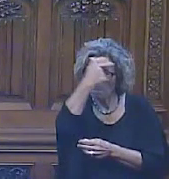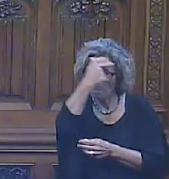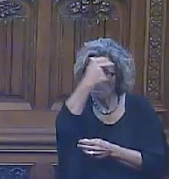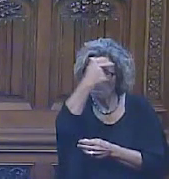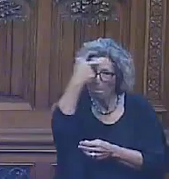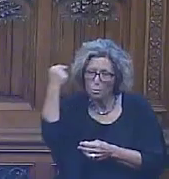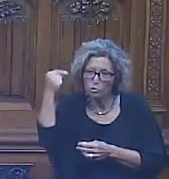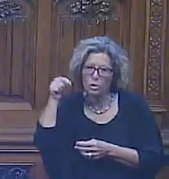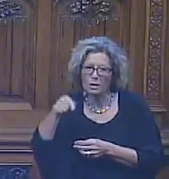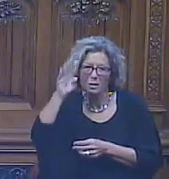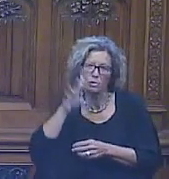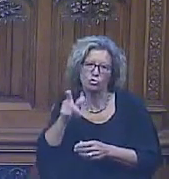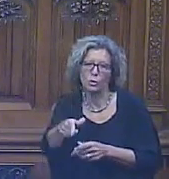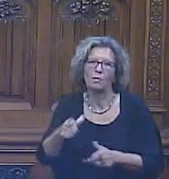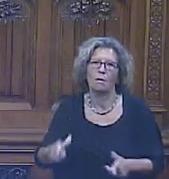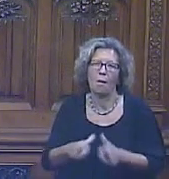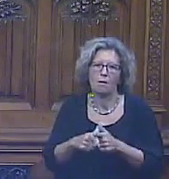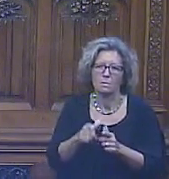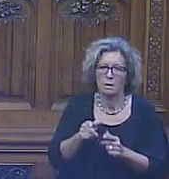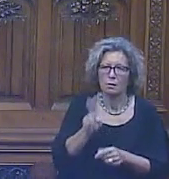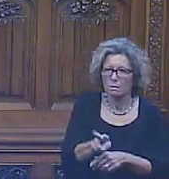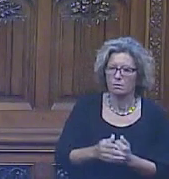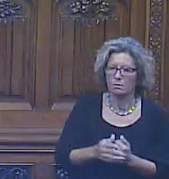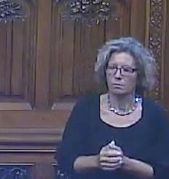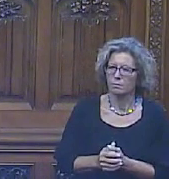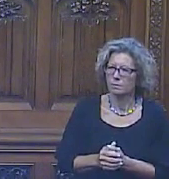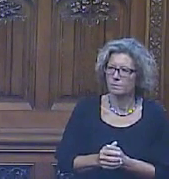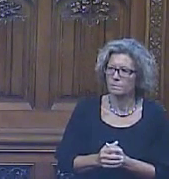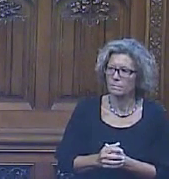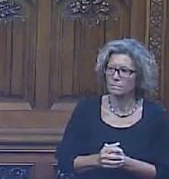die Menschlichkeit in dieser Stadt geleistet haben.